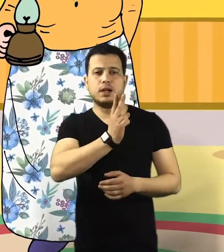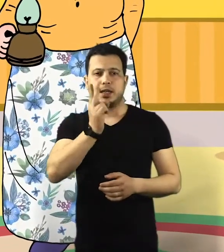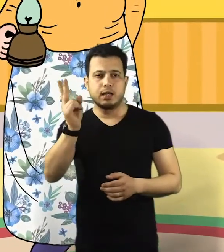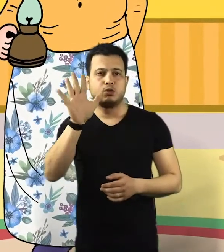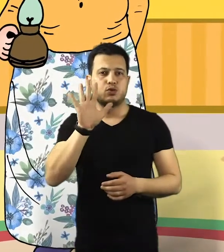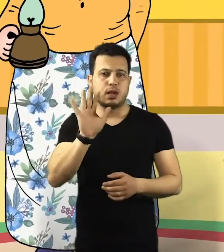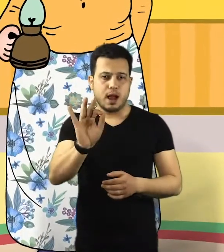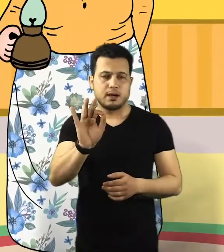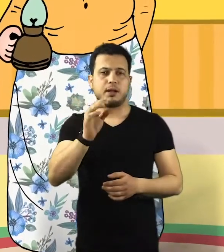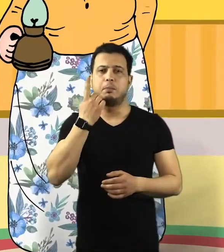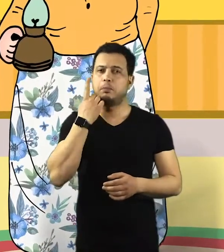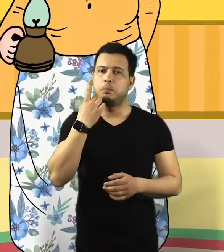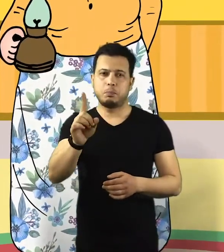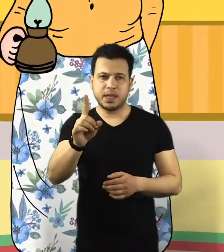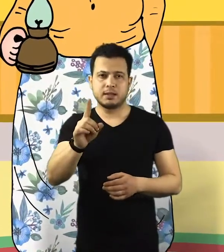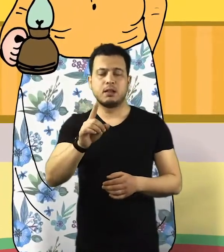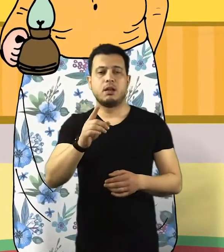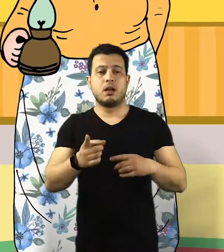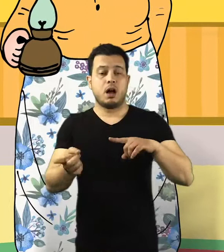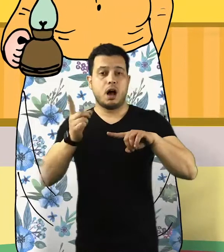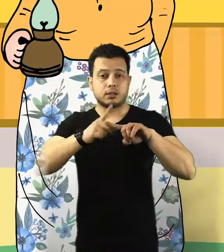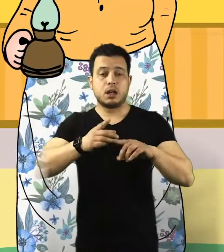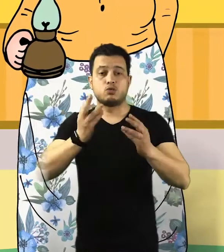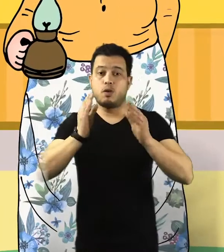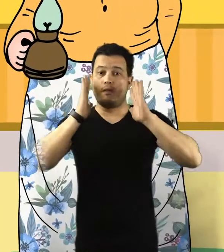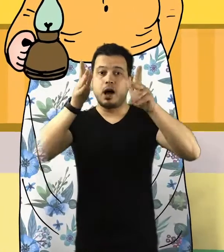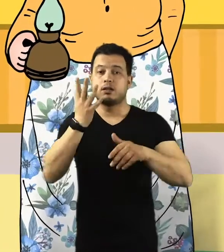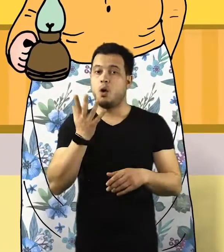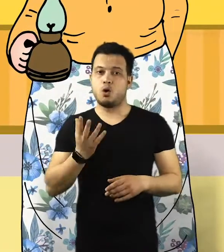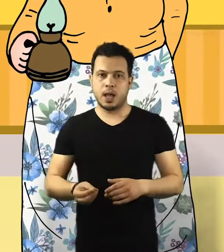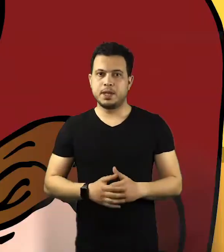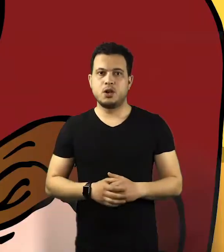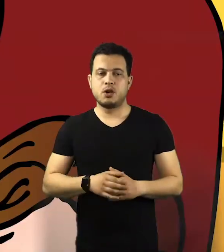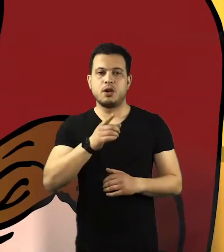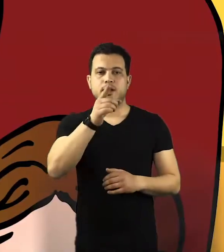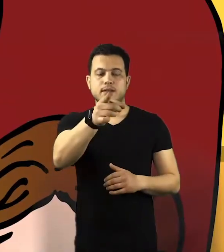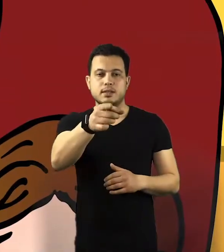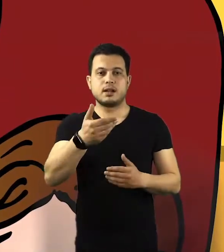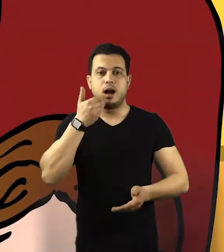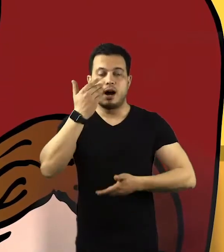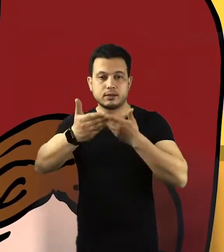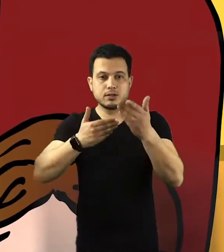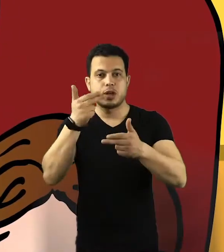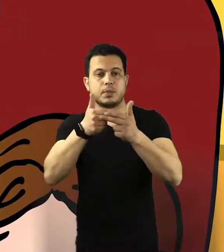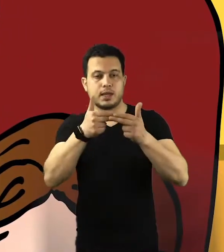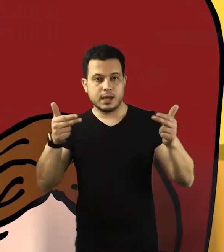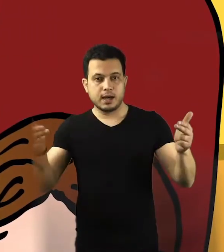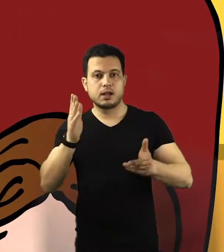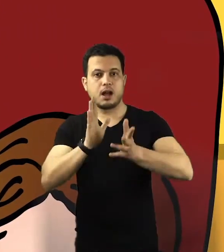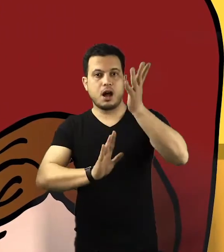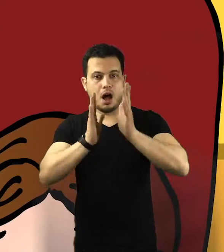yüz elli, bin Hatta daha fazla bile olabilir Size anlatacağım hikayedeki